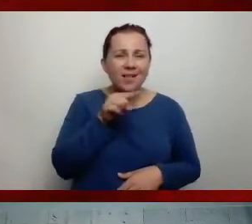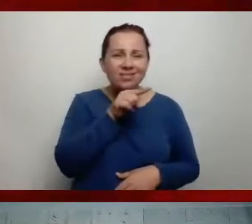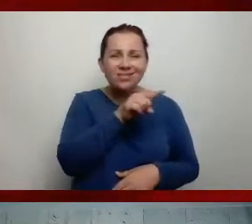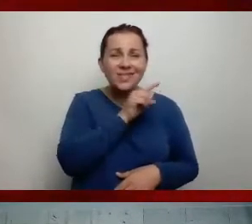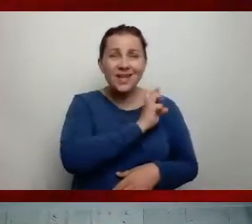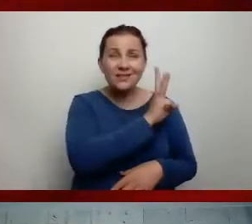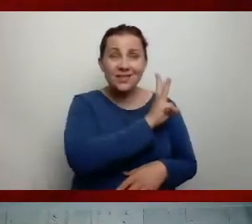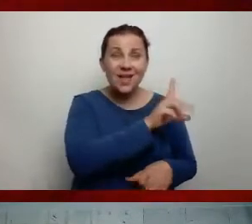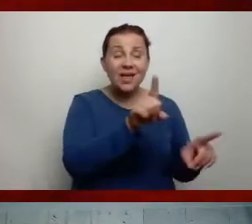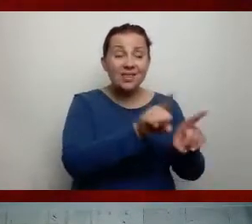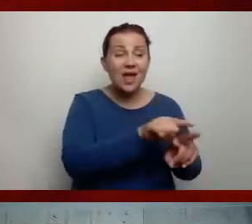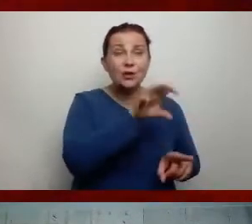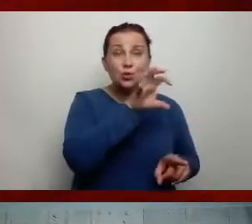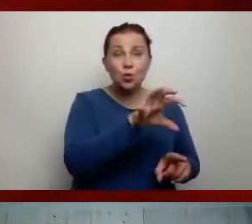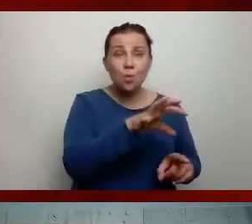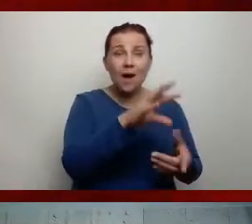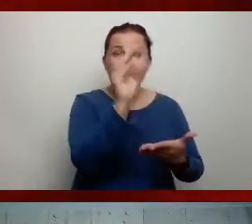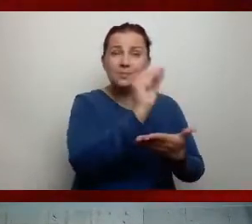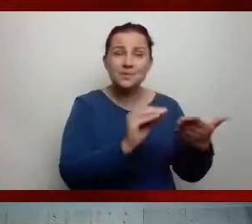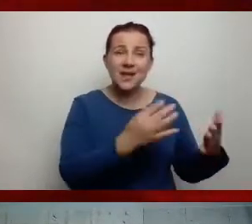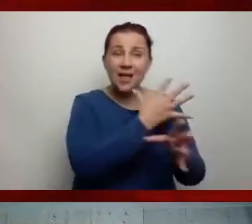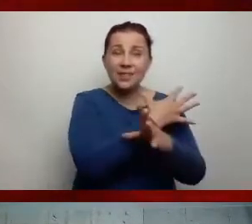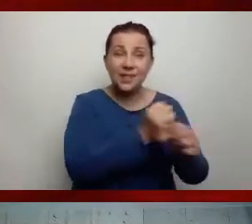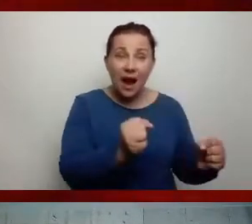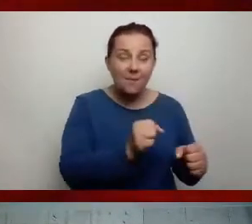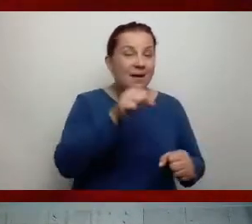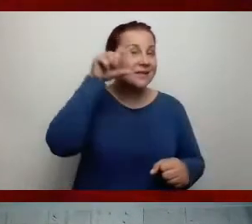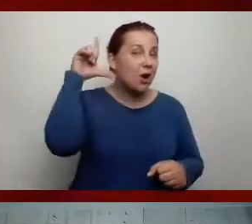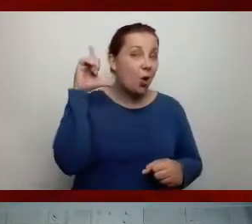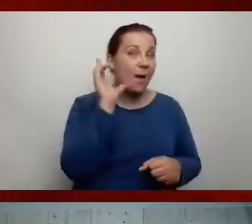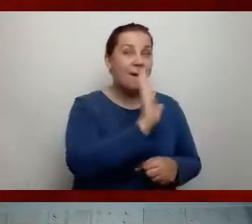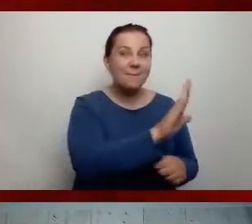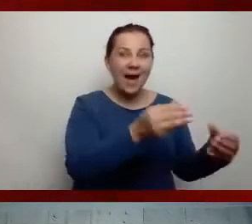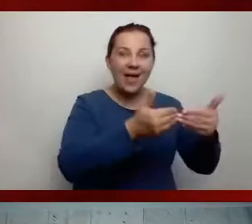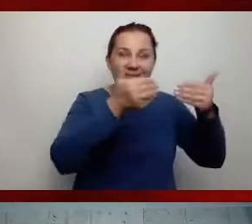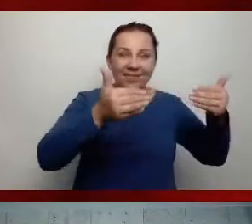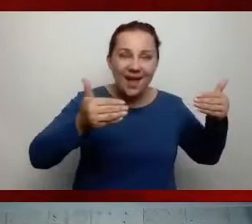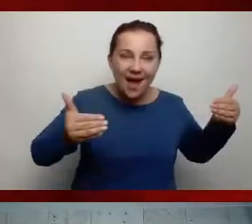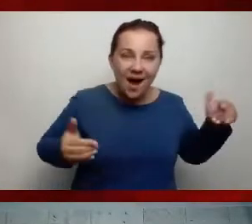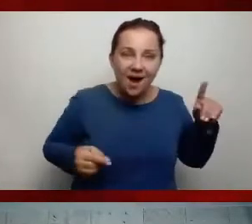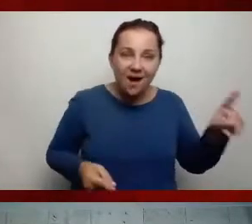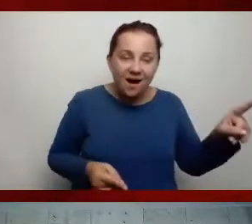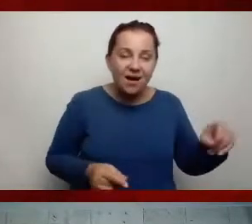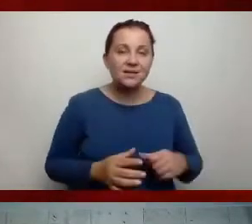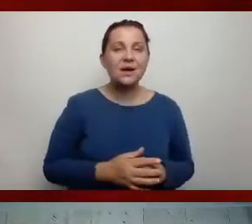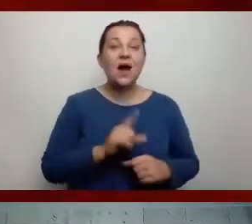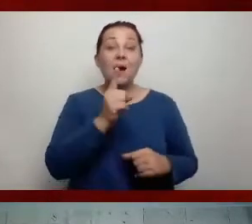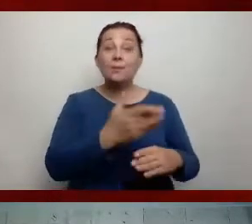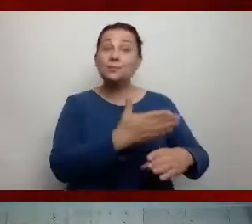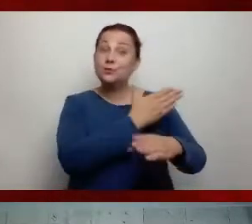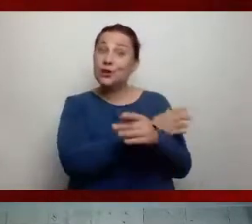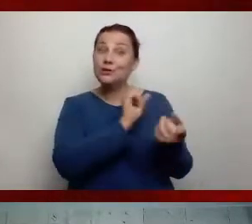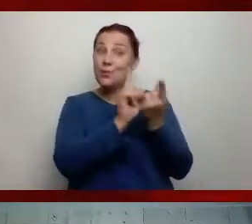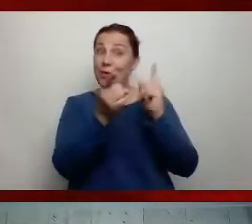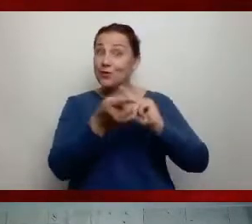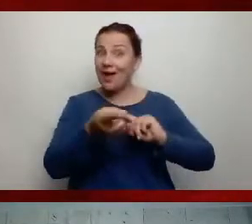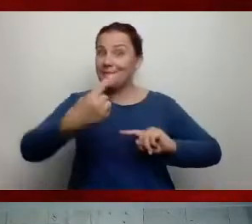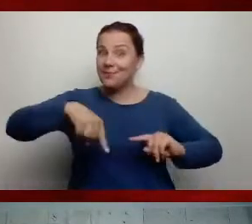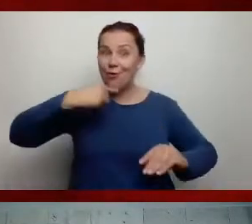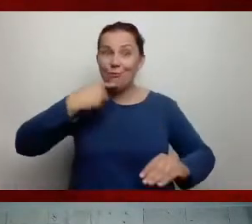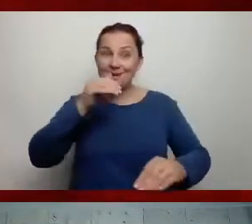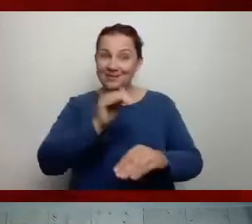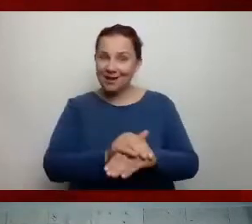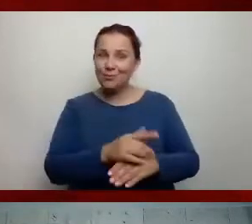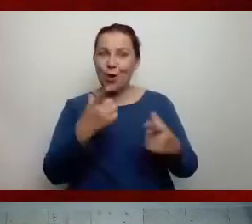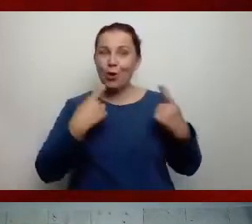był także dramaturgiem, że w Zakopanem jest jego teatr, ale przed audycją obiecaliśmy